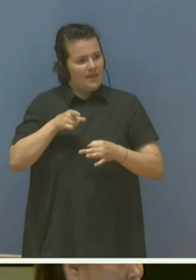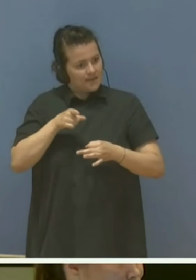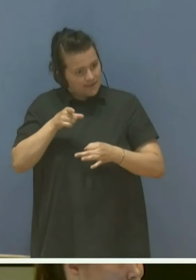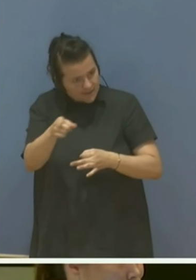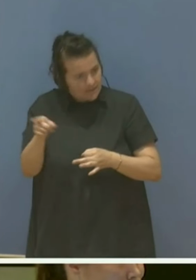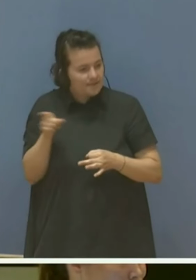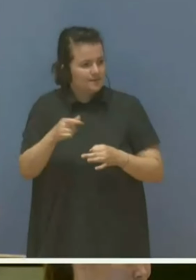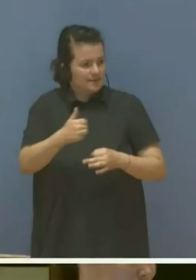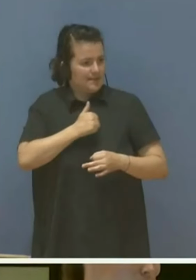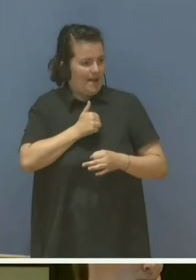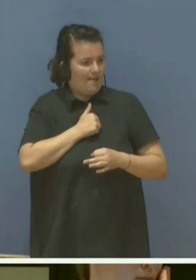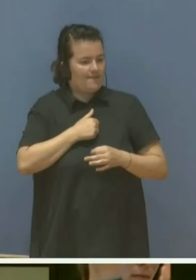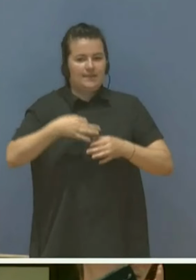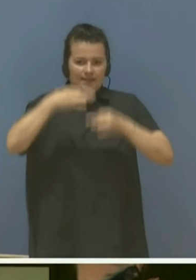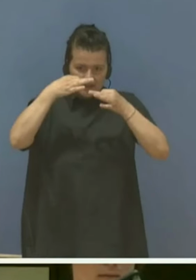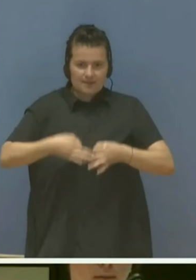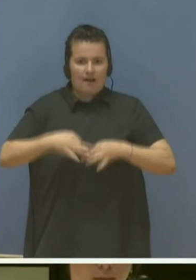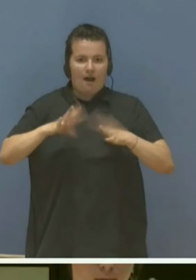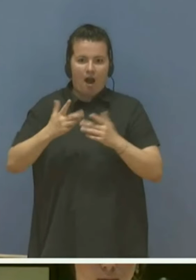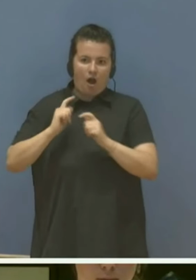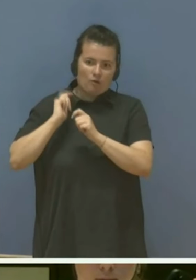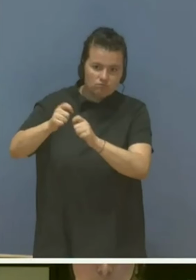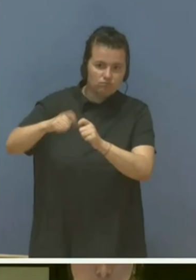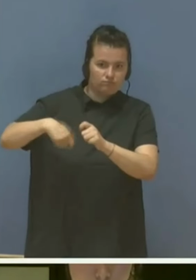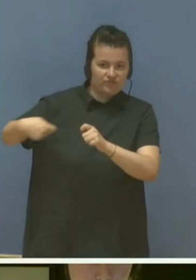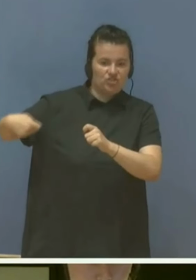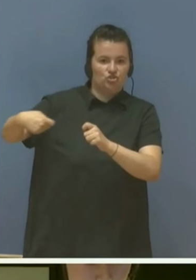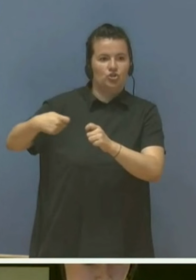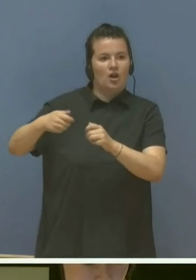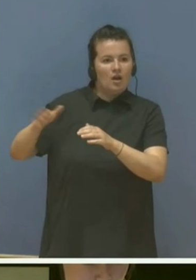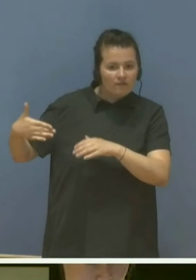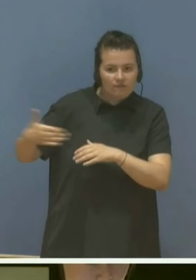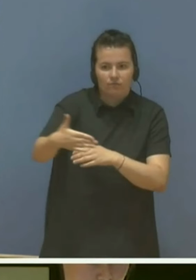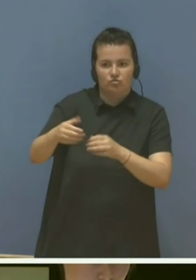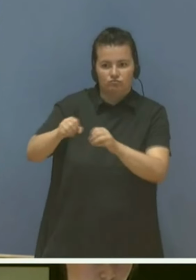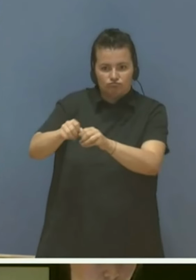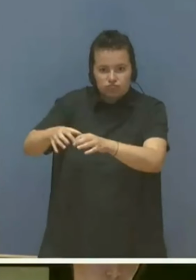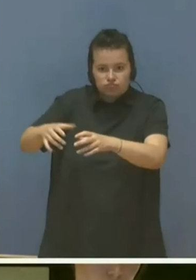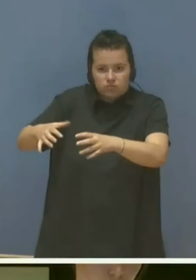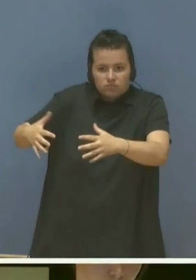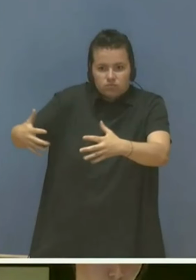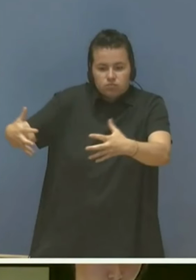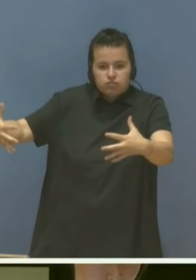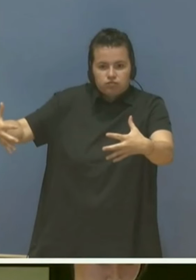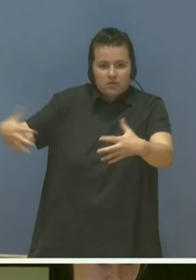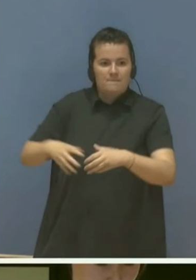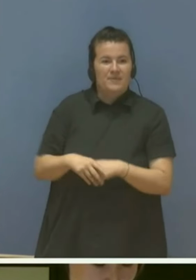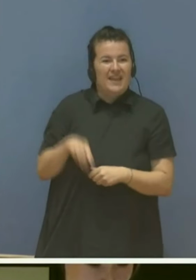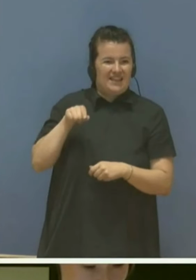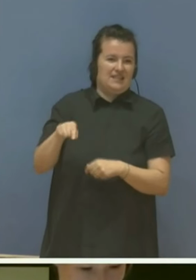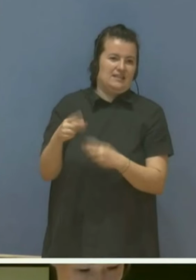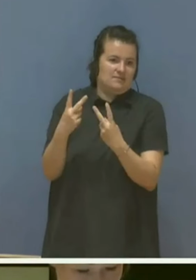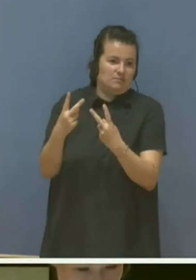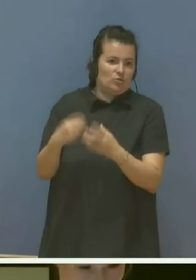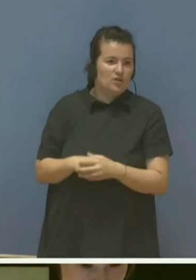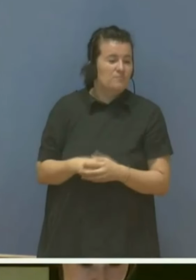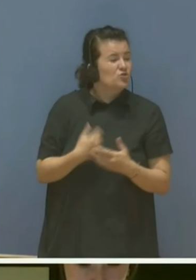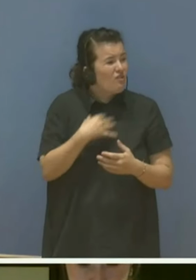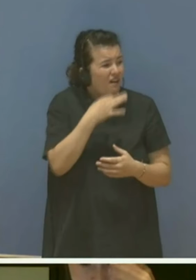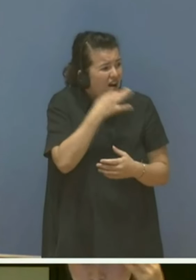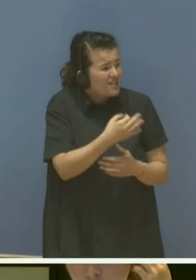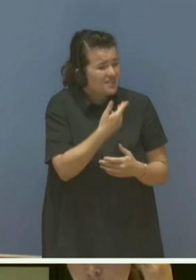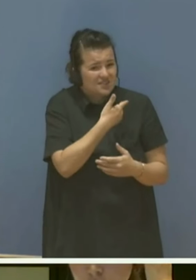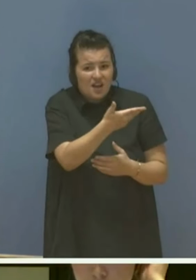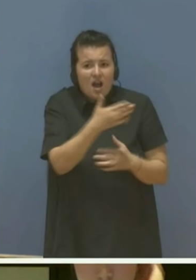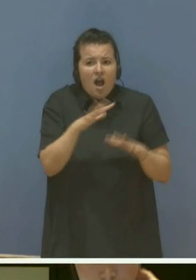ФАО провести соответствующие исследования. Также я хотел бы задать вопрос панелистам. Какие дополнительные меры необходимы для укрепления потенциала